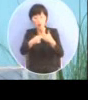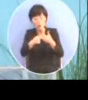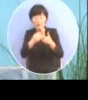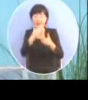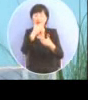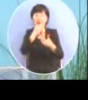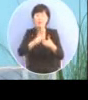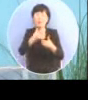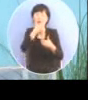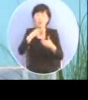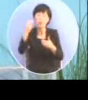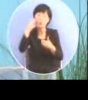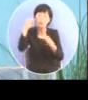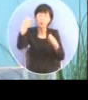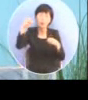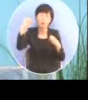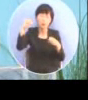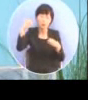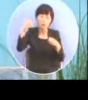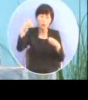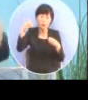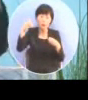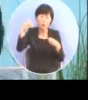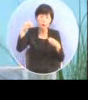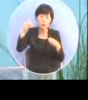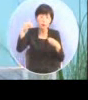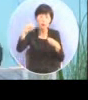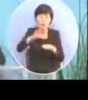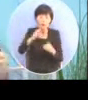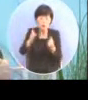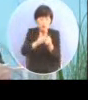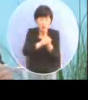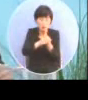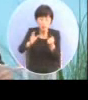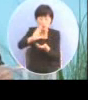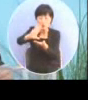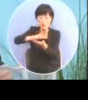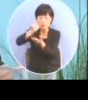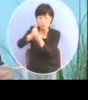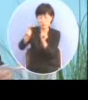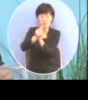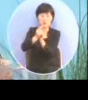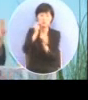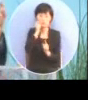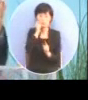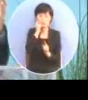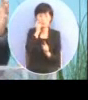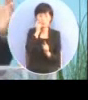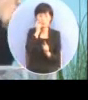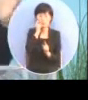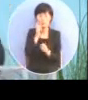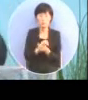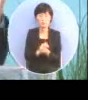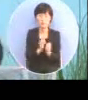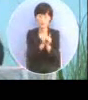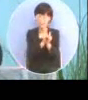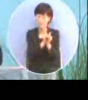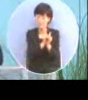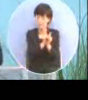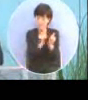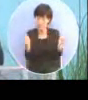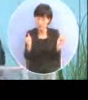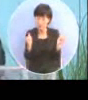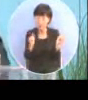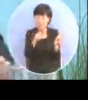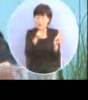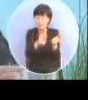phúc đây. 그게 속이는 겁니다. Đó là đang lừa dối. 그러니까 그리스도 만날 수가 없죠. Cho nên họ không gặp được Đấng Christ là đương nhiên. 그래서 인간들은 계속 불행이